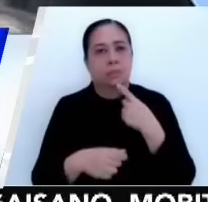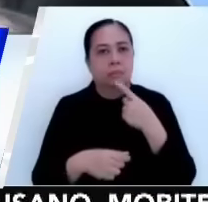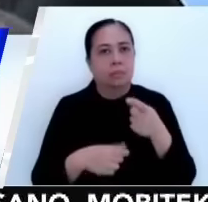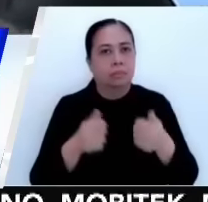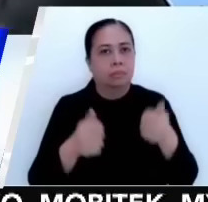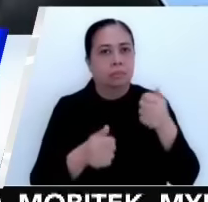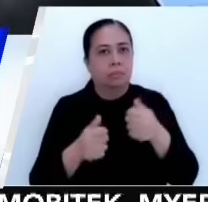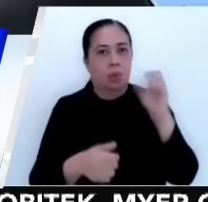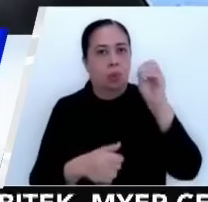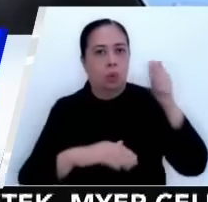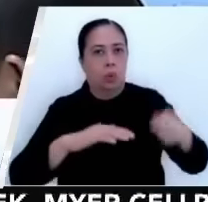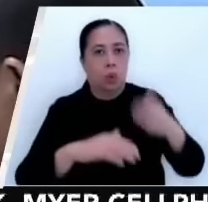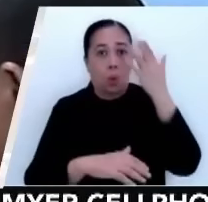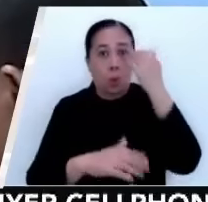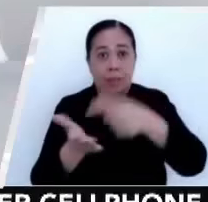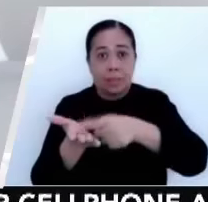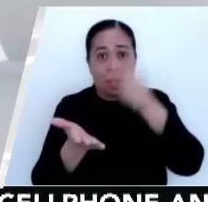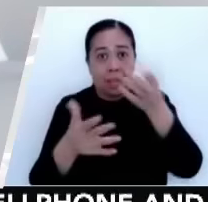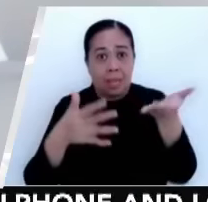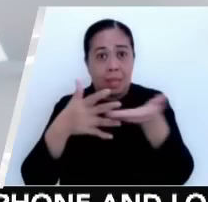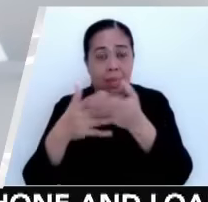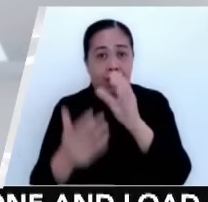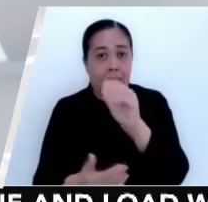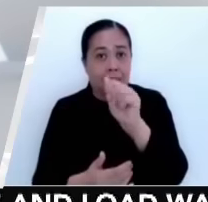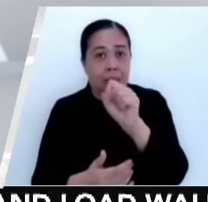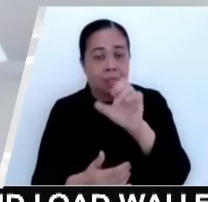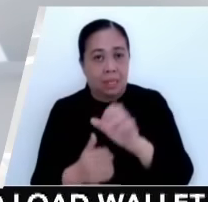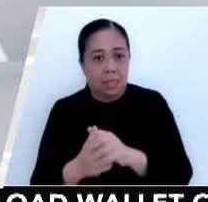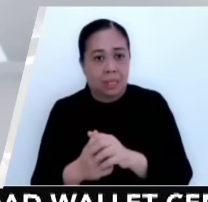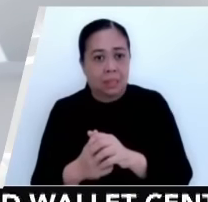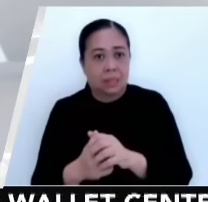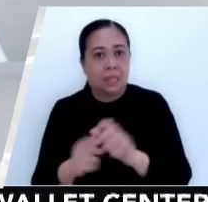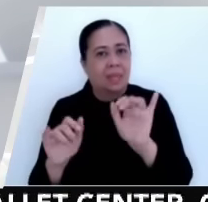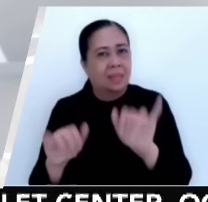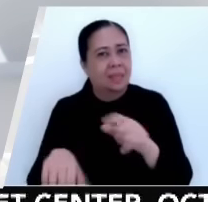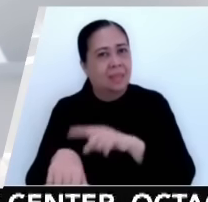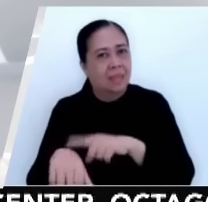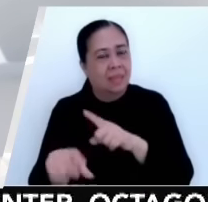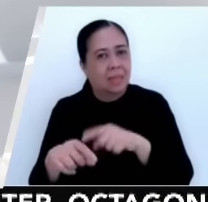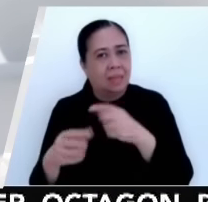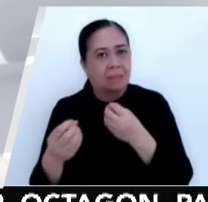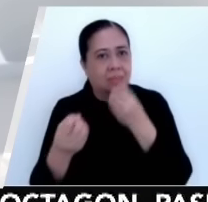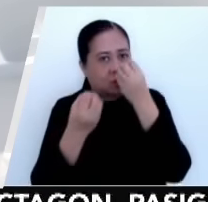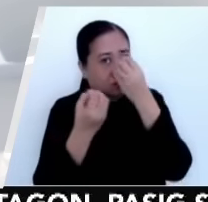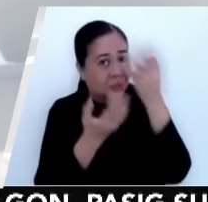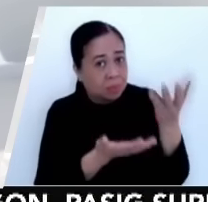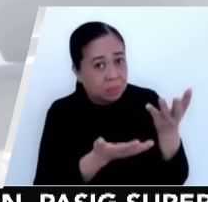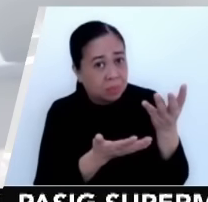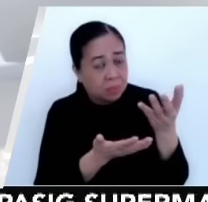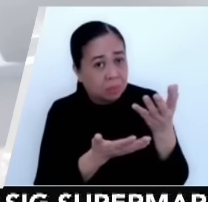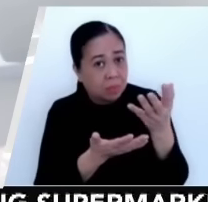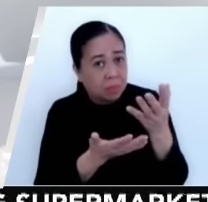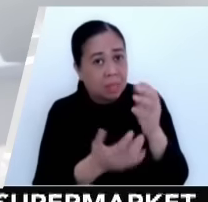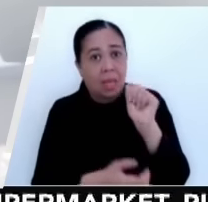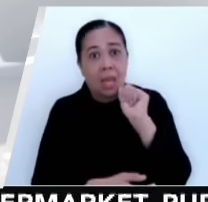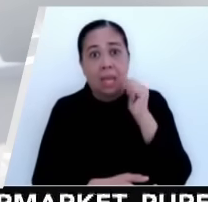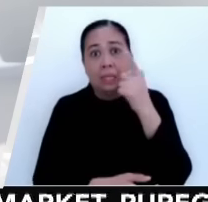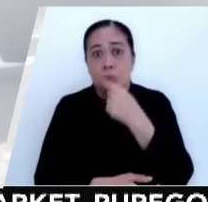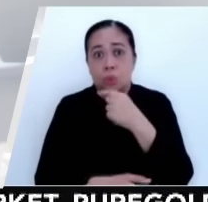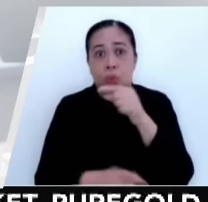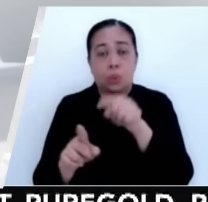bakit sa Tarlac isinampa ang kaso. At the time we filed the information, Alice Guo was no